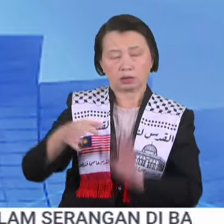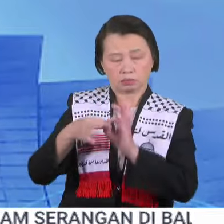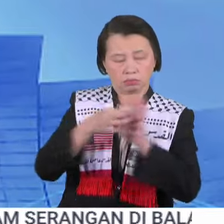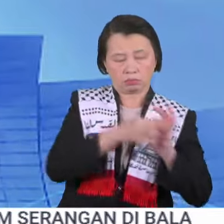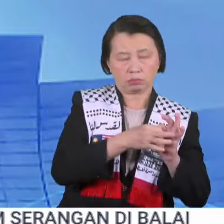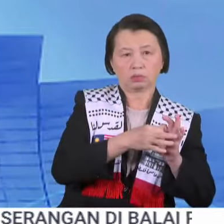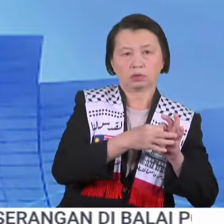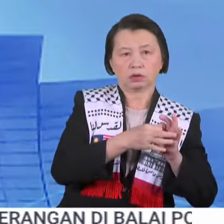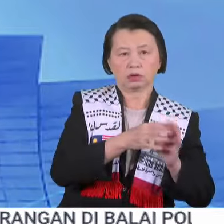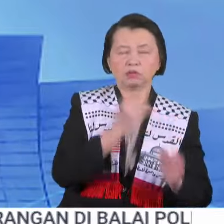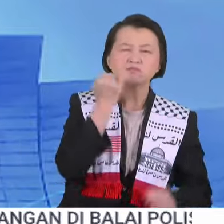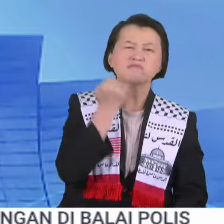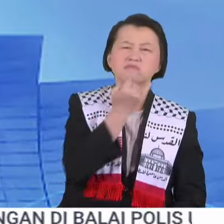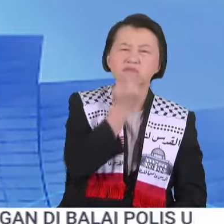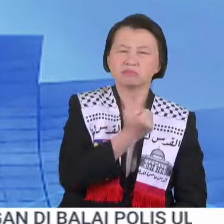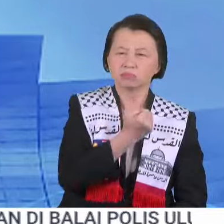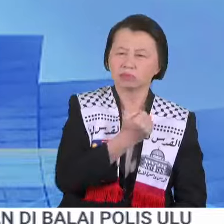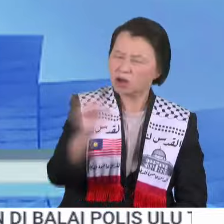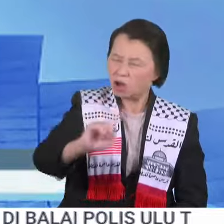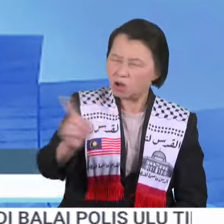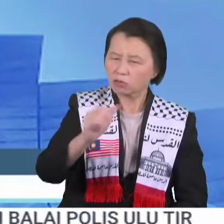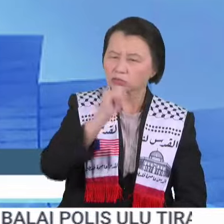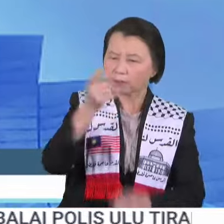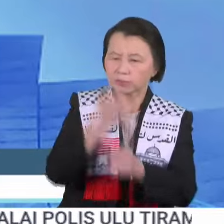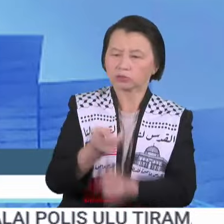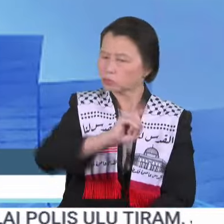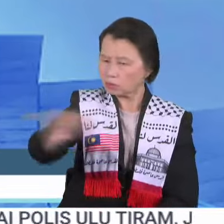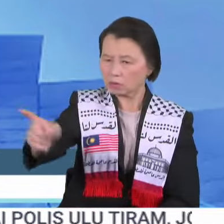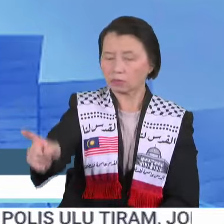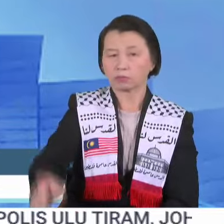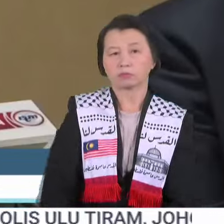syarikat ProZionis adalah tidak berasas.